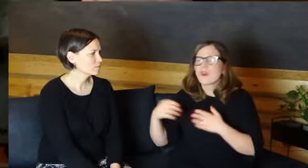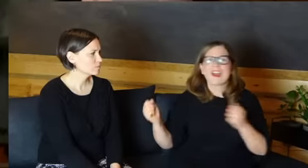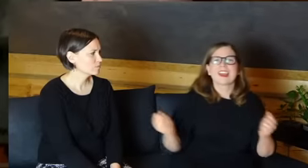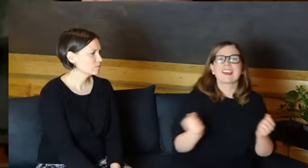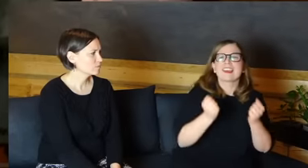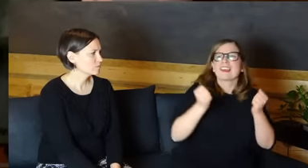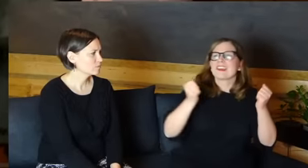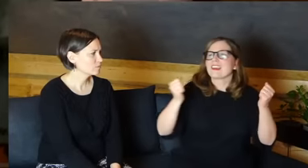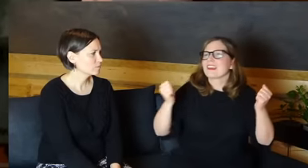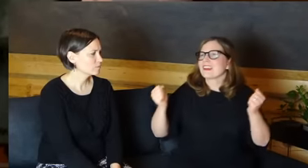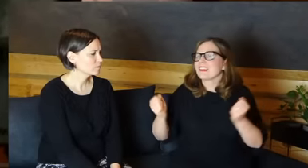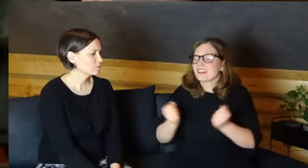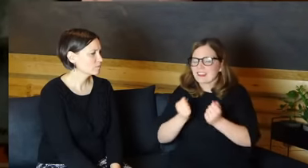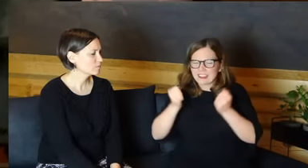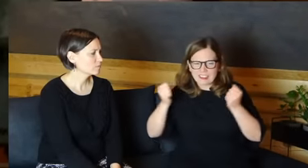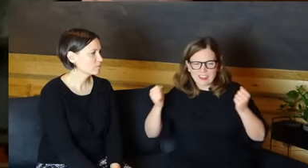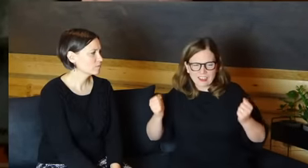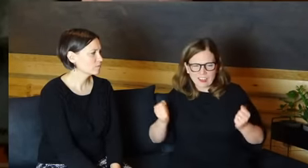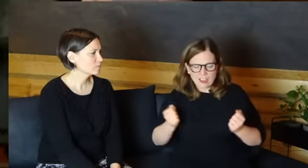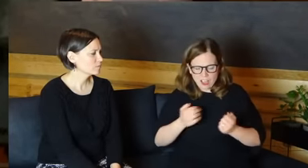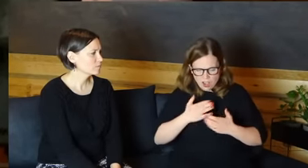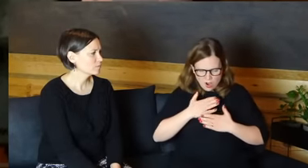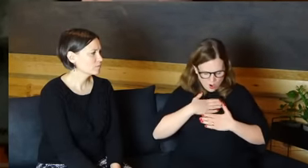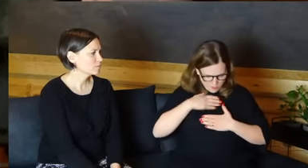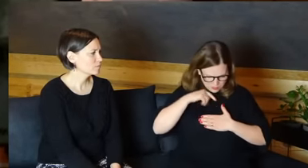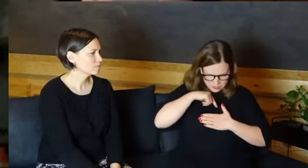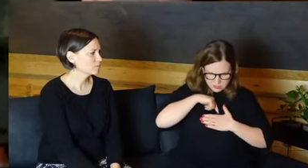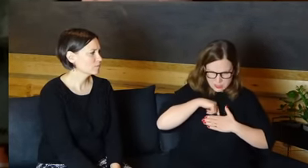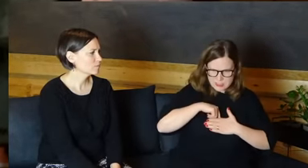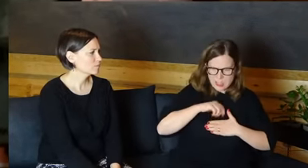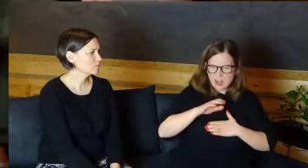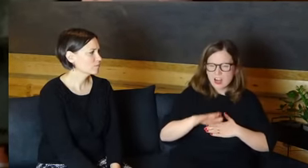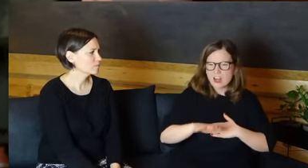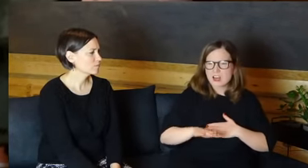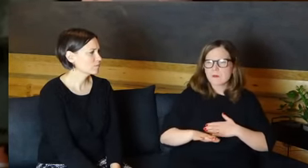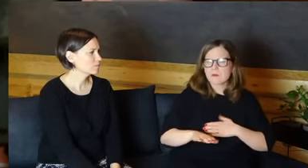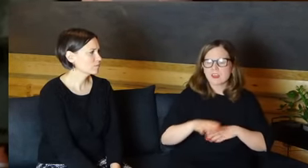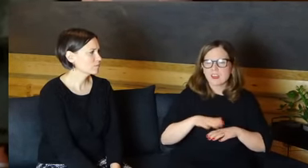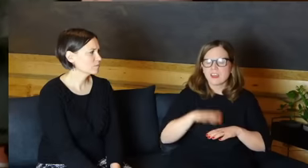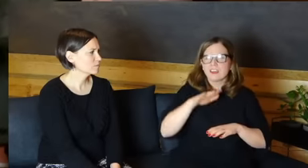on sumentaneet lapsen herkkyyden.